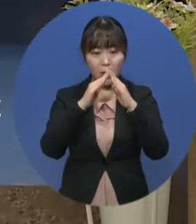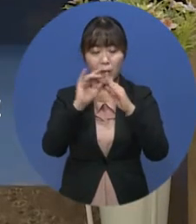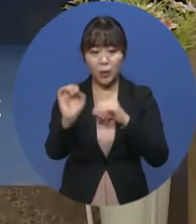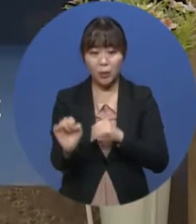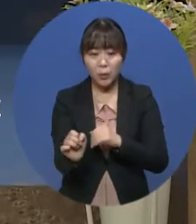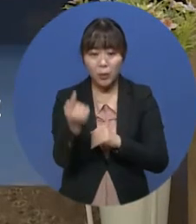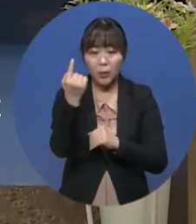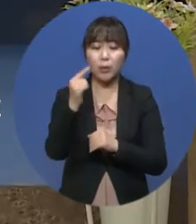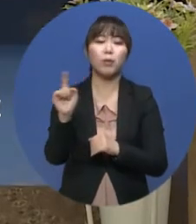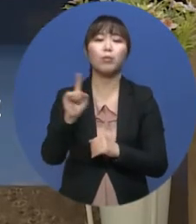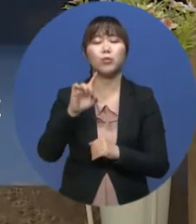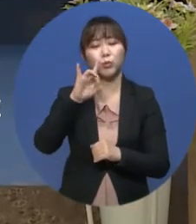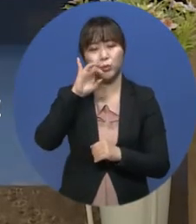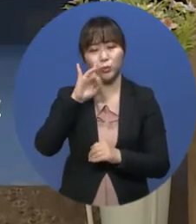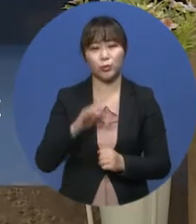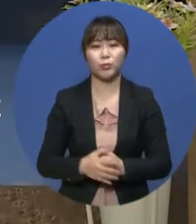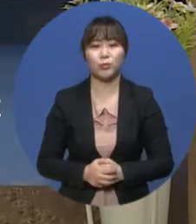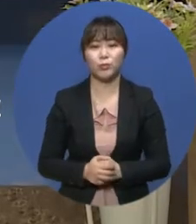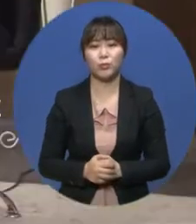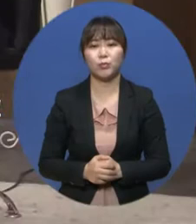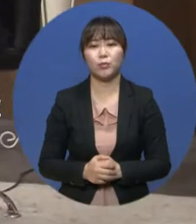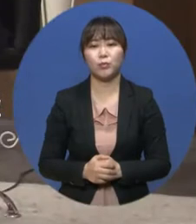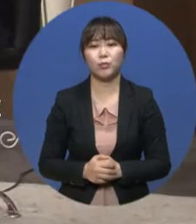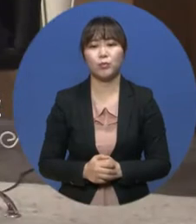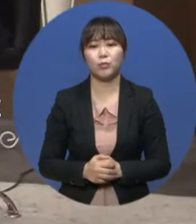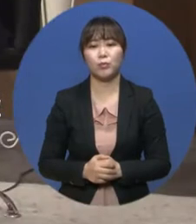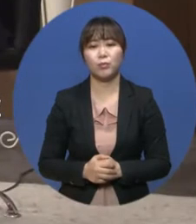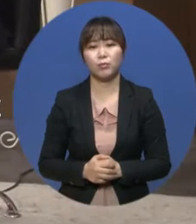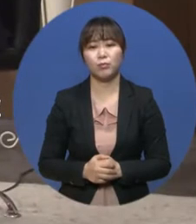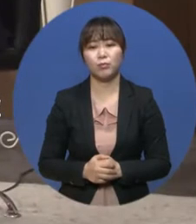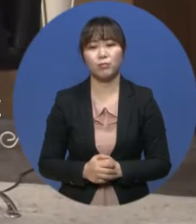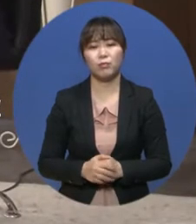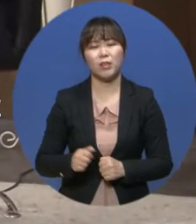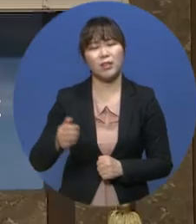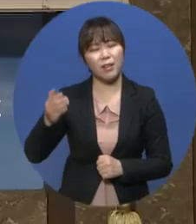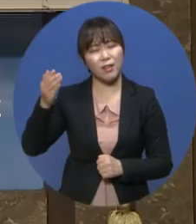계기가 무엇인지 궁금하거든요 옛날에는